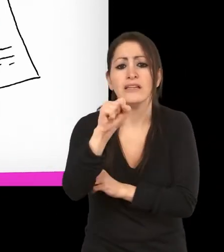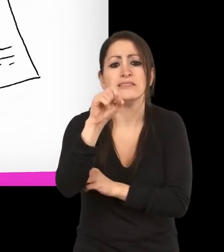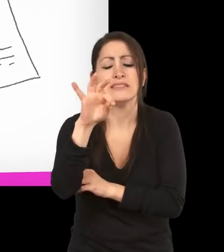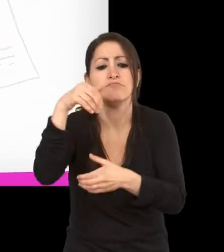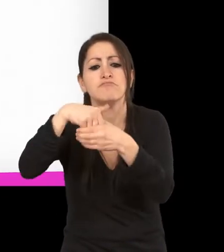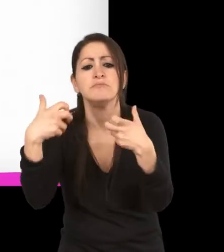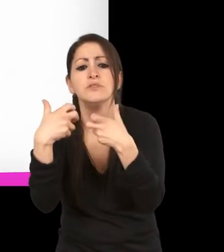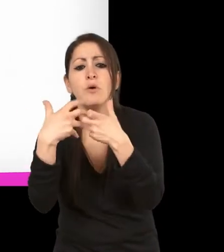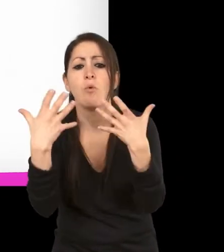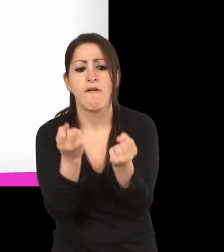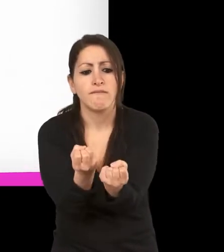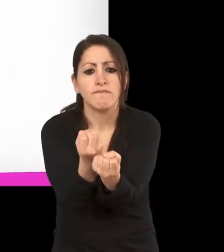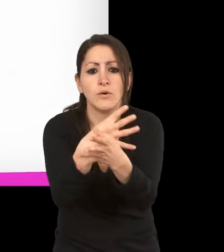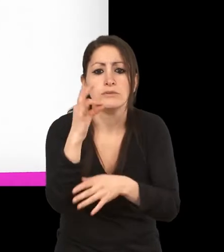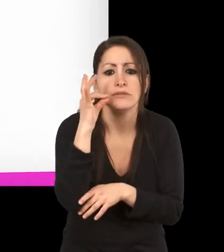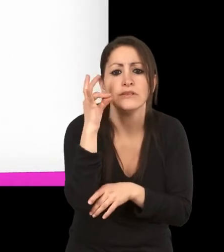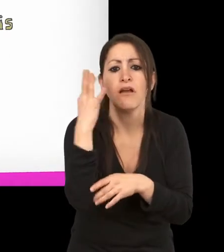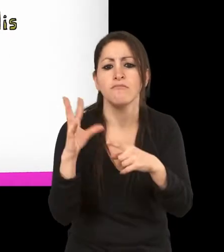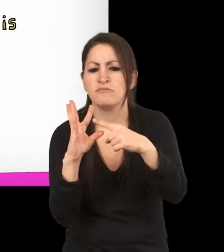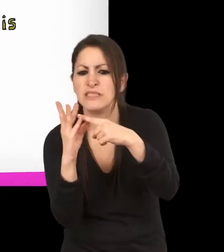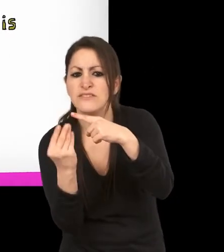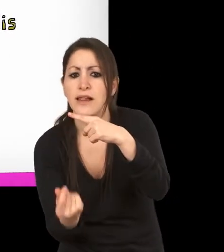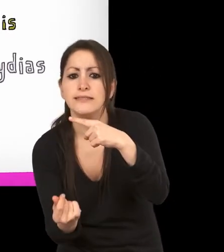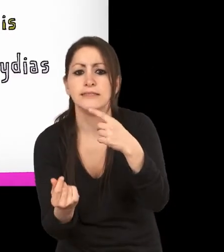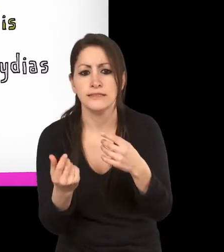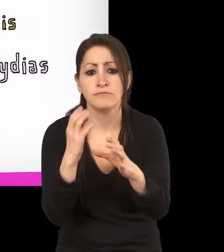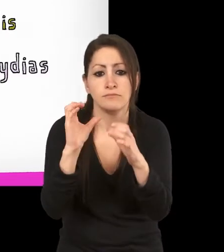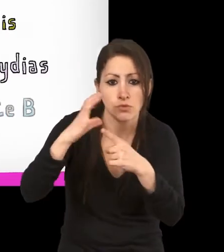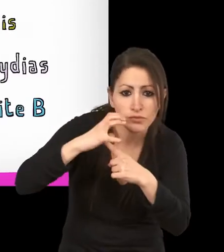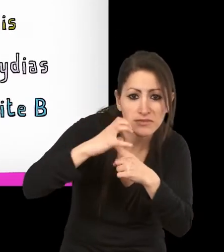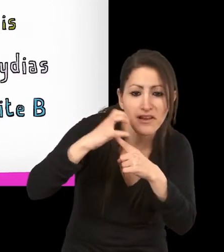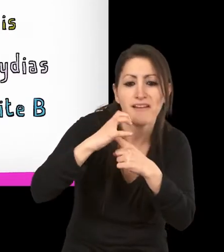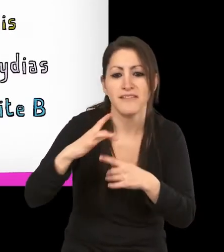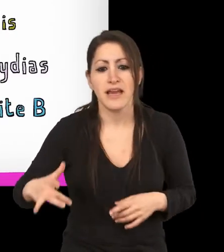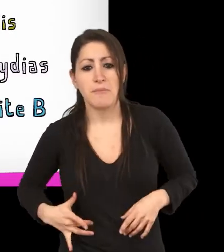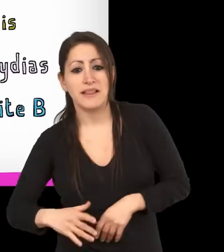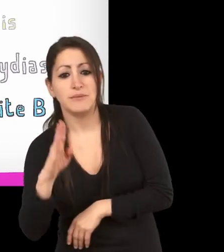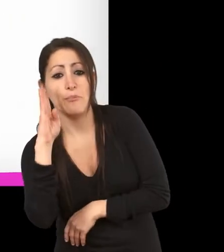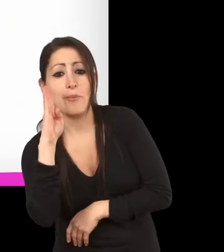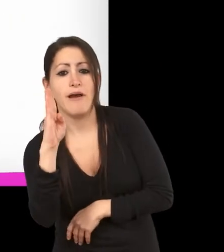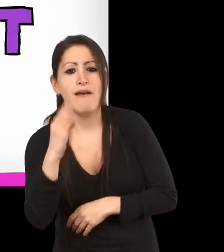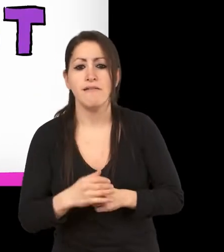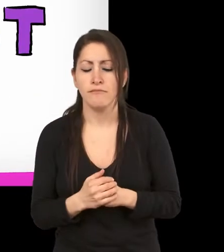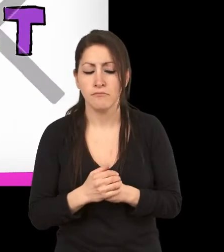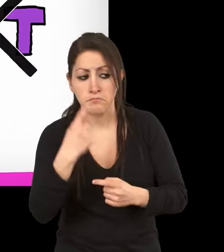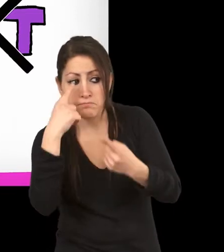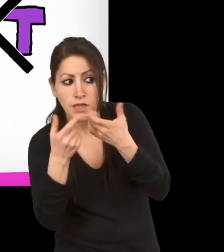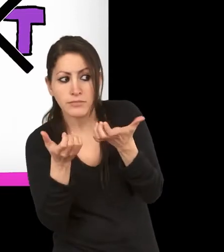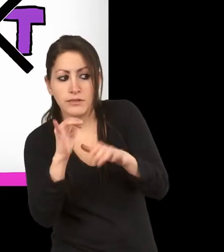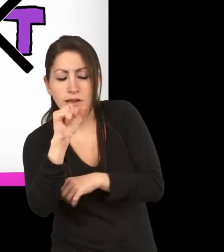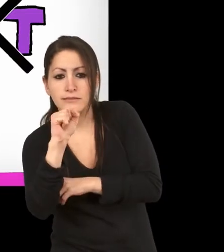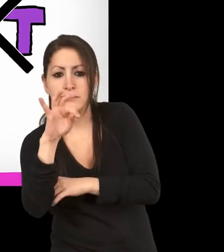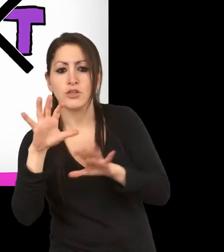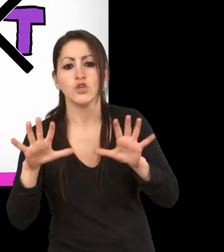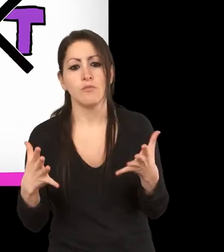Les IST, ce sont par exemple le virus du sida, la syphilis, les chlamydia, l'hépatite B. Le seul moyen de se protéger